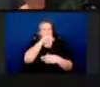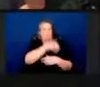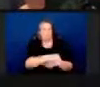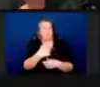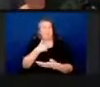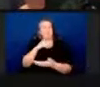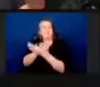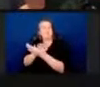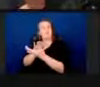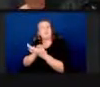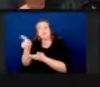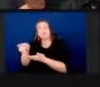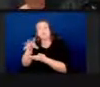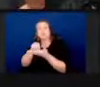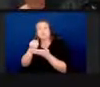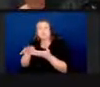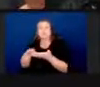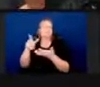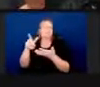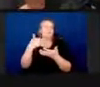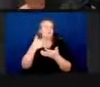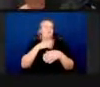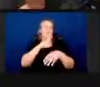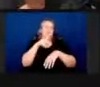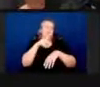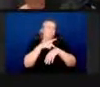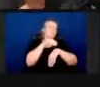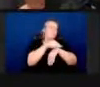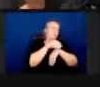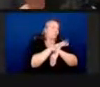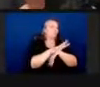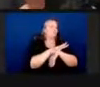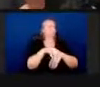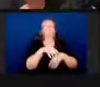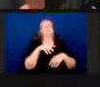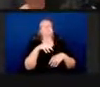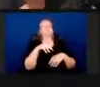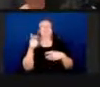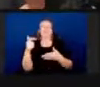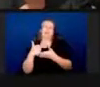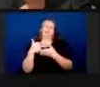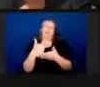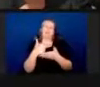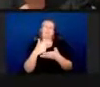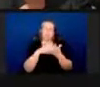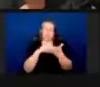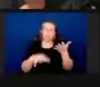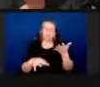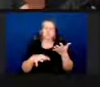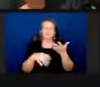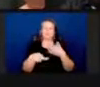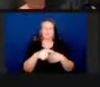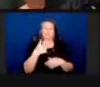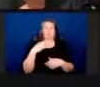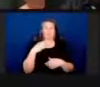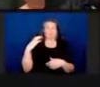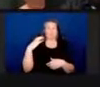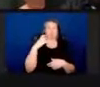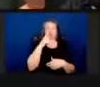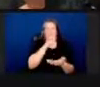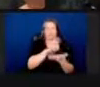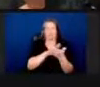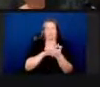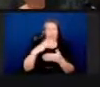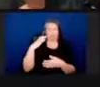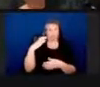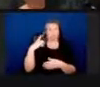na washauri katika mashule ambao wameweza kuendeleza kazi hii ya kufanya kazi na wanafunzi katika vikundi vidogo